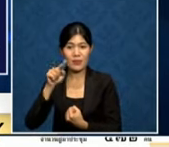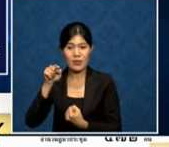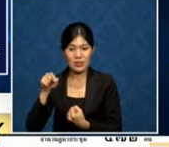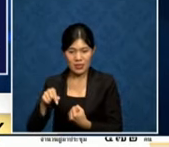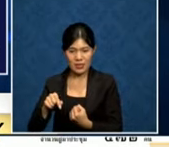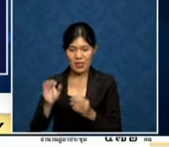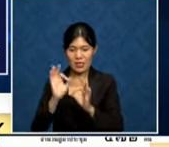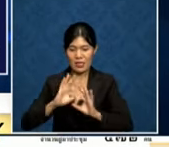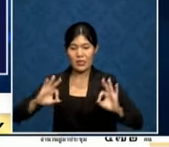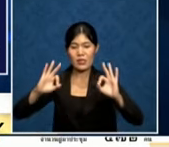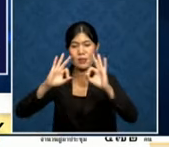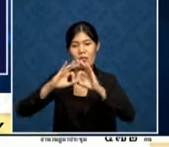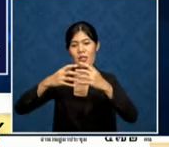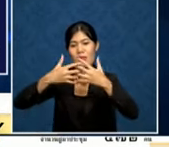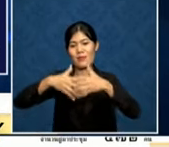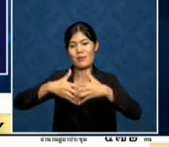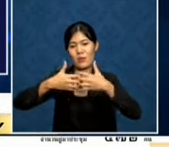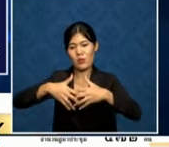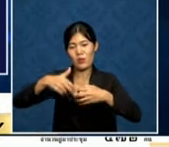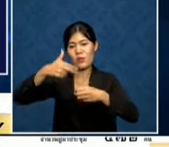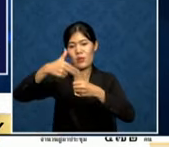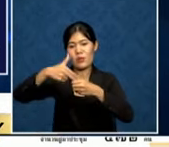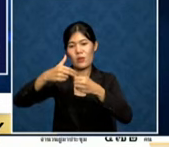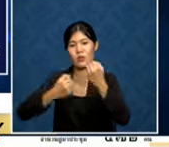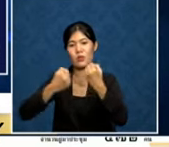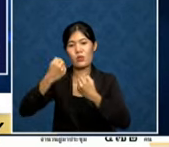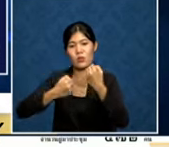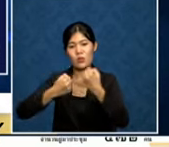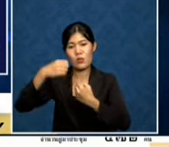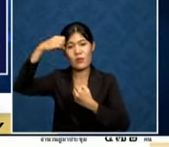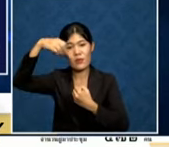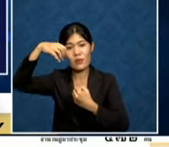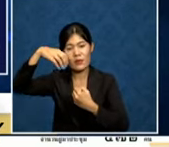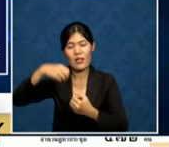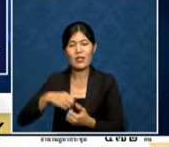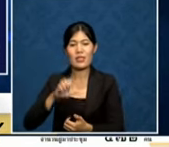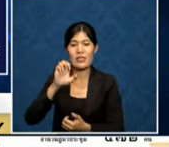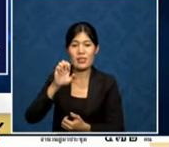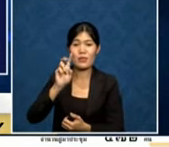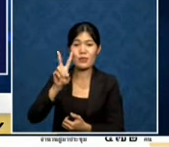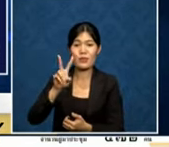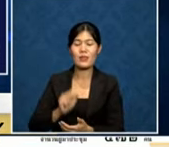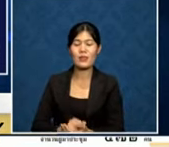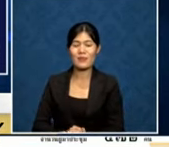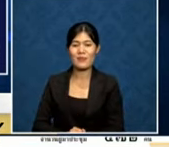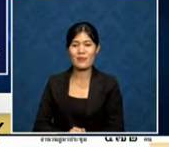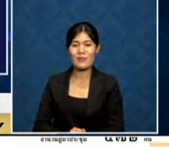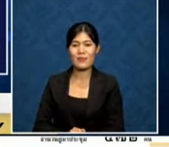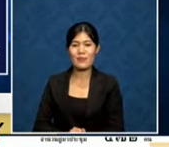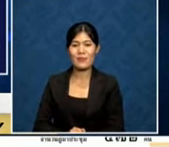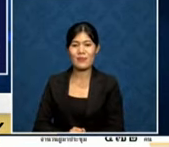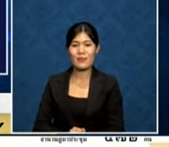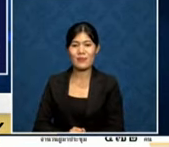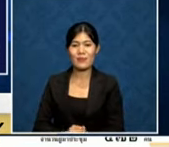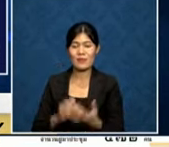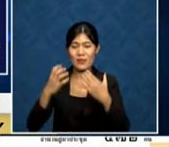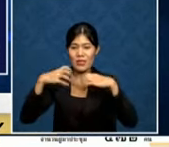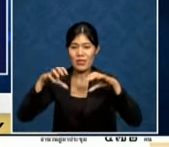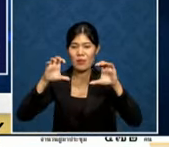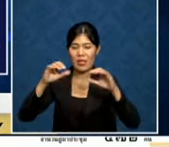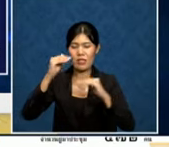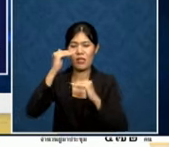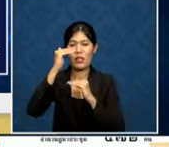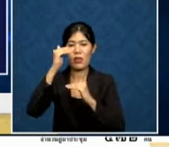ยานยนต์ไฟฟ้าหรือ EVฮะหรือถ้าจะให้ดียิ่งขึ้นครับรัฐบาลกำหนดLocal Contentเลยครับกำหนดเลยครับว่าในการสร้างรงไฟ